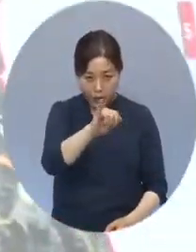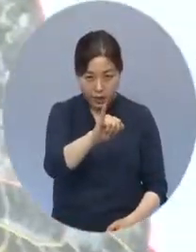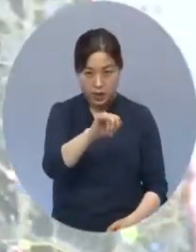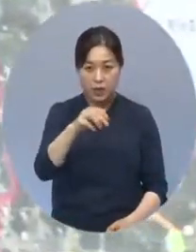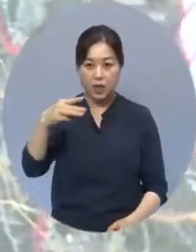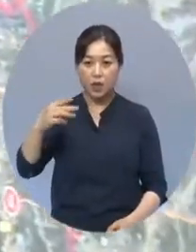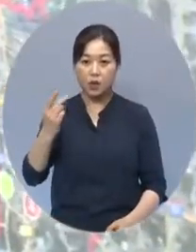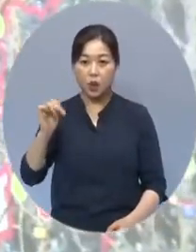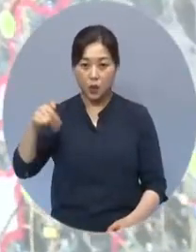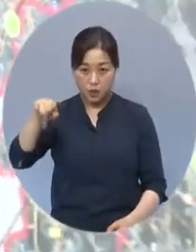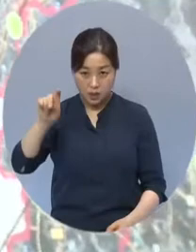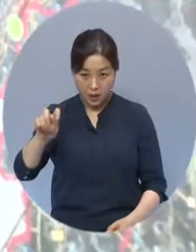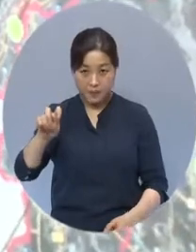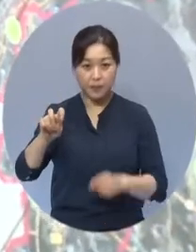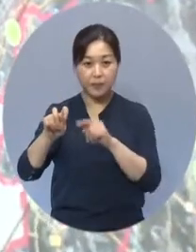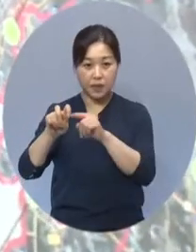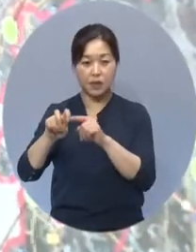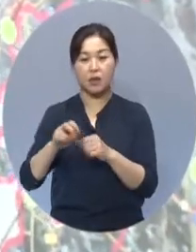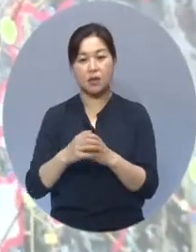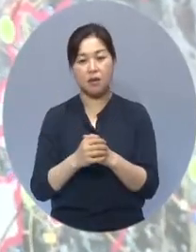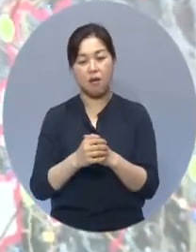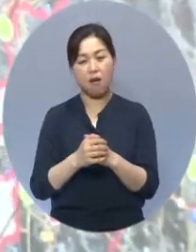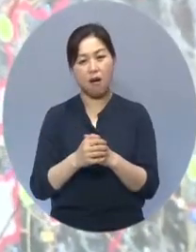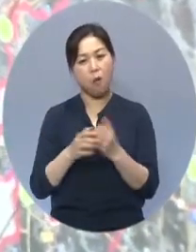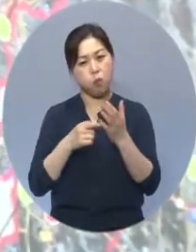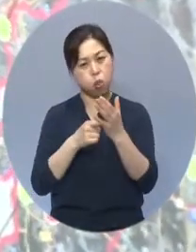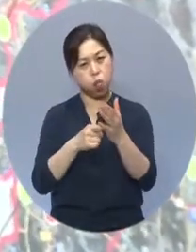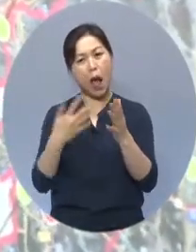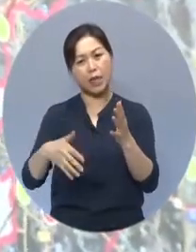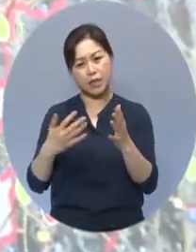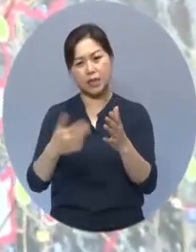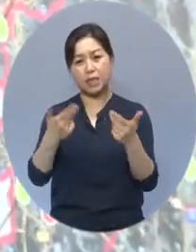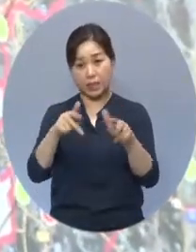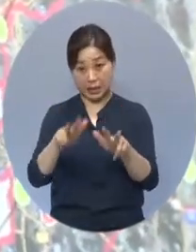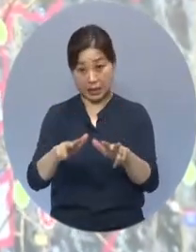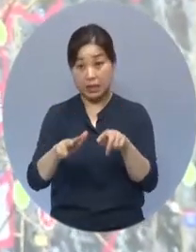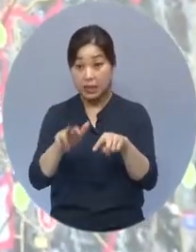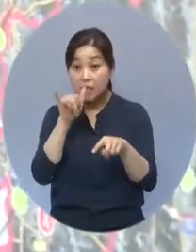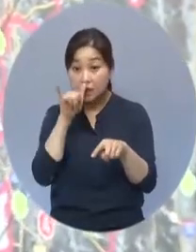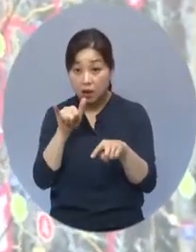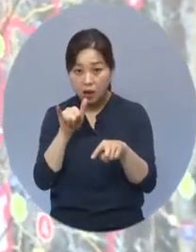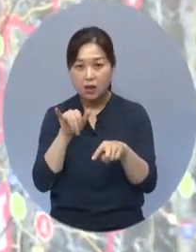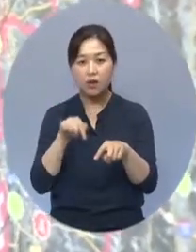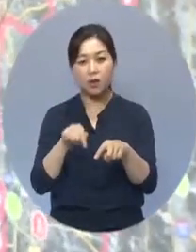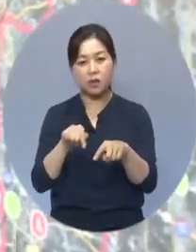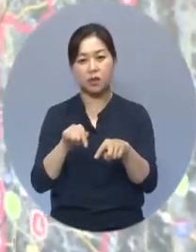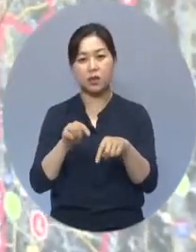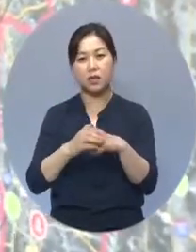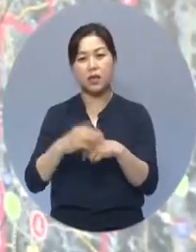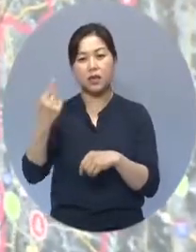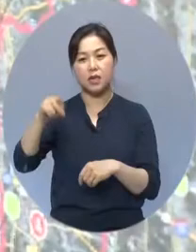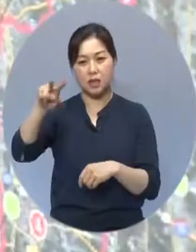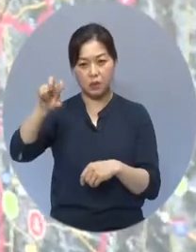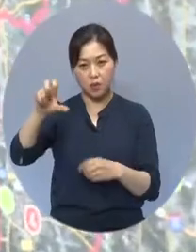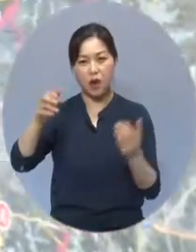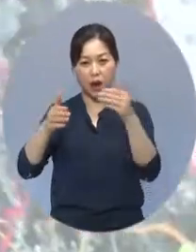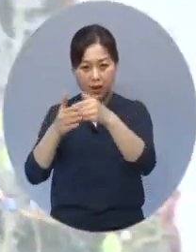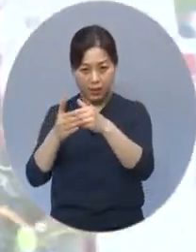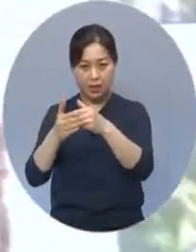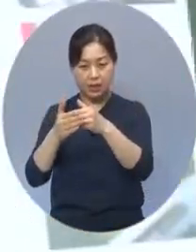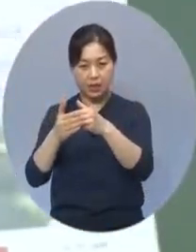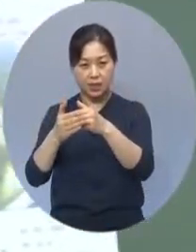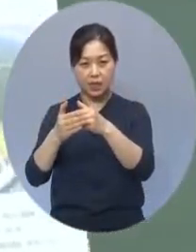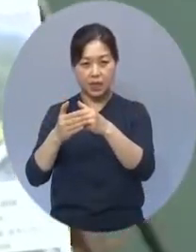그 장기 미집행 공원이 있어요. 네. 그것을 정부 25년까지 순차적으로 우리 지방정부 재정을